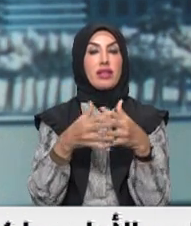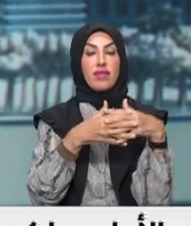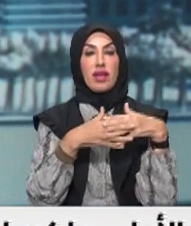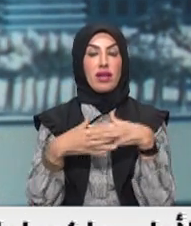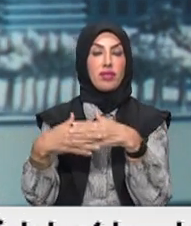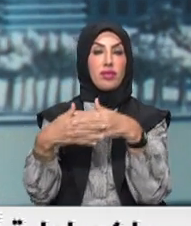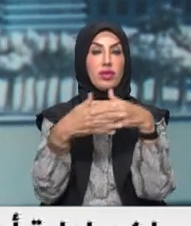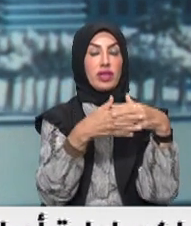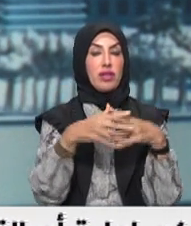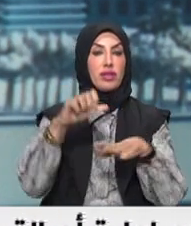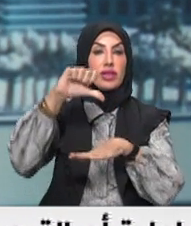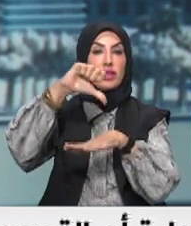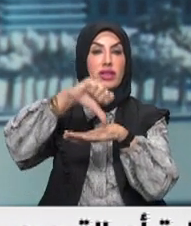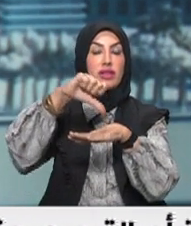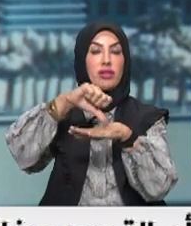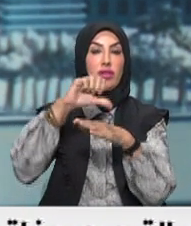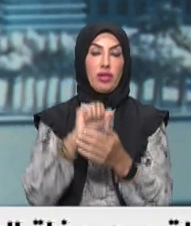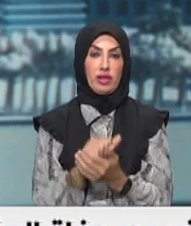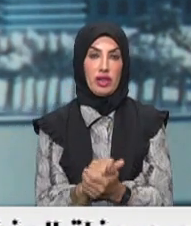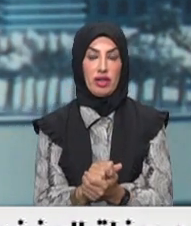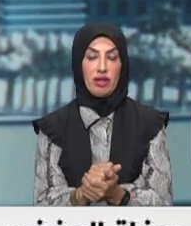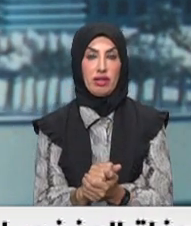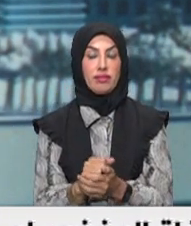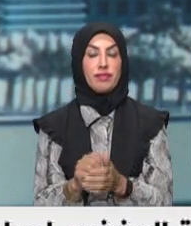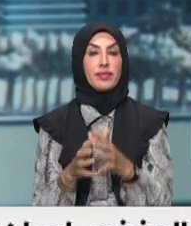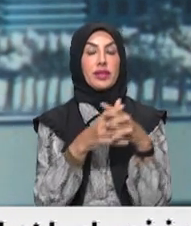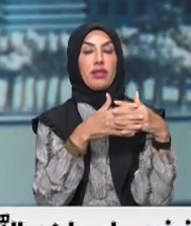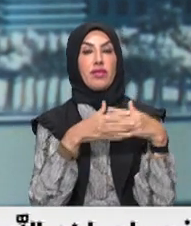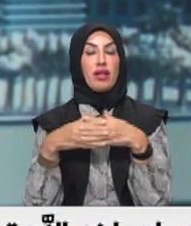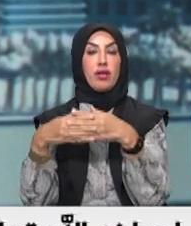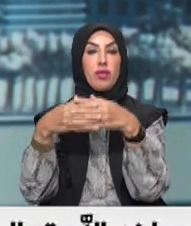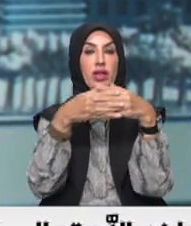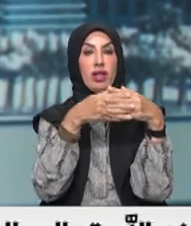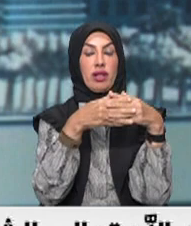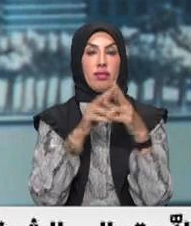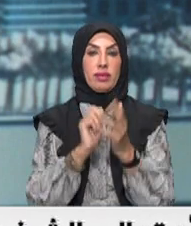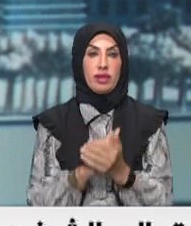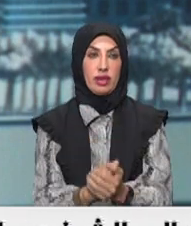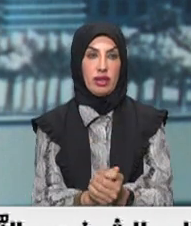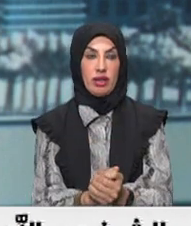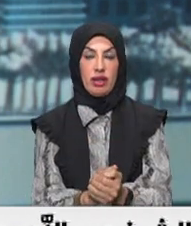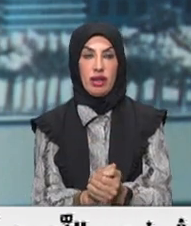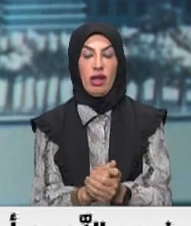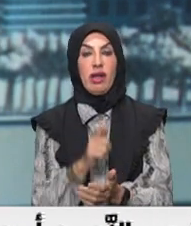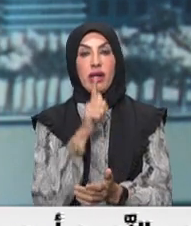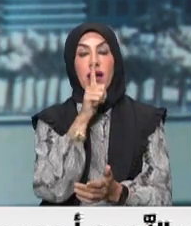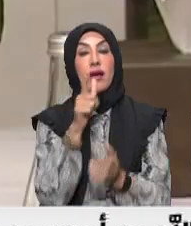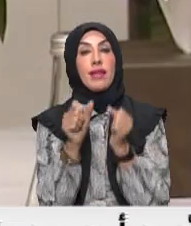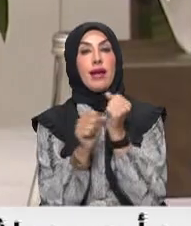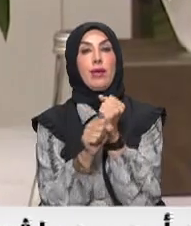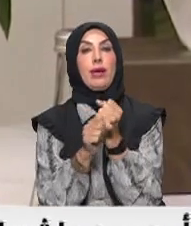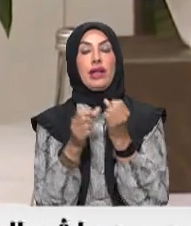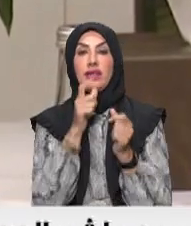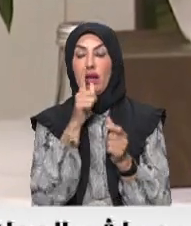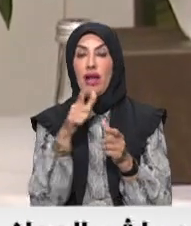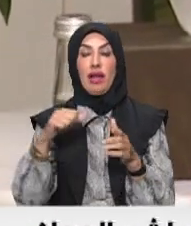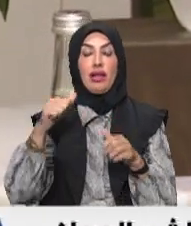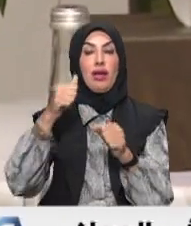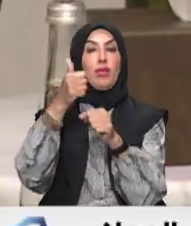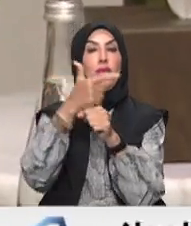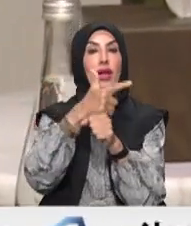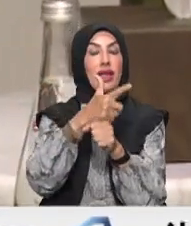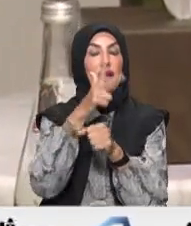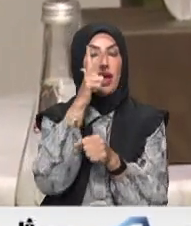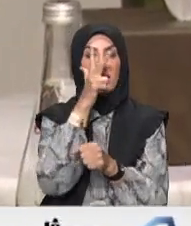الامم المتحده بمدينه نيويورك في الولايات المتحده الامريكيه ذا وقد نقل سمو ولي العهد